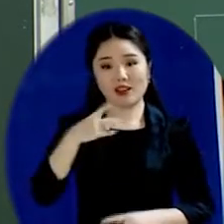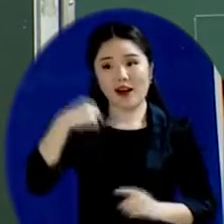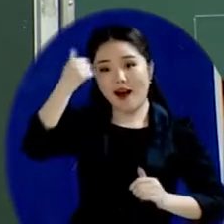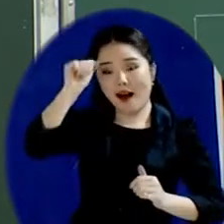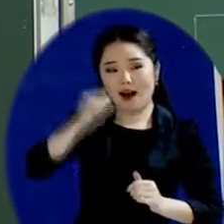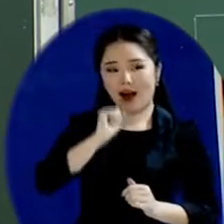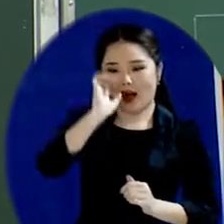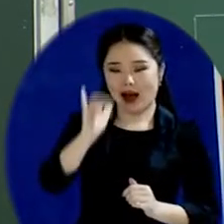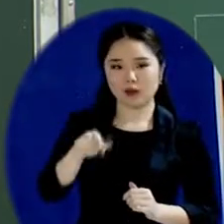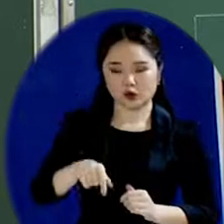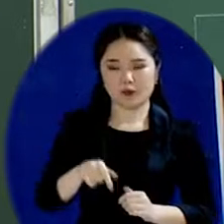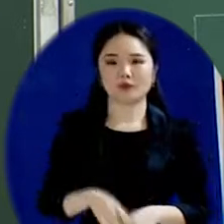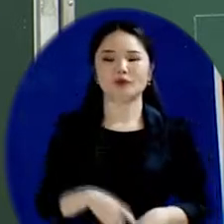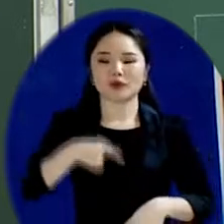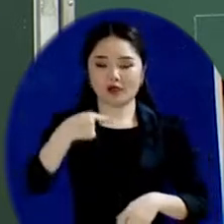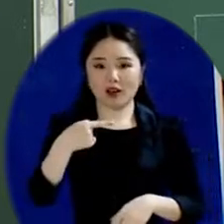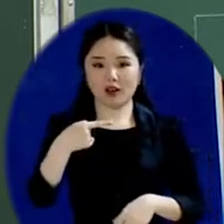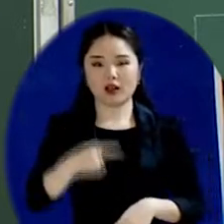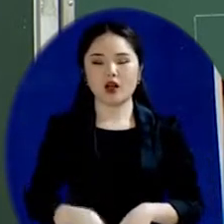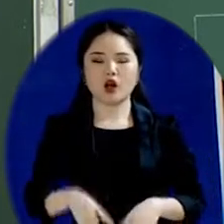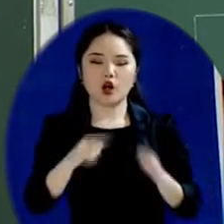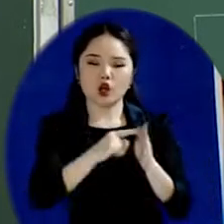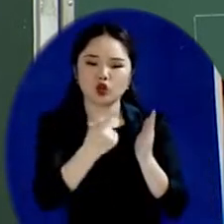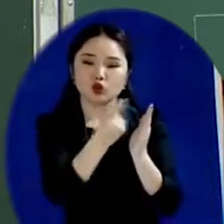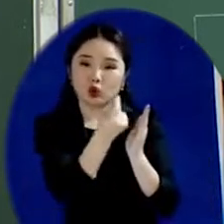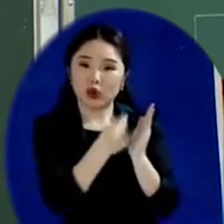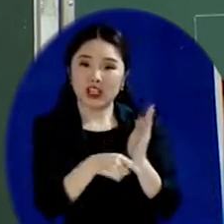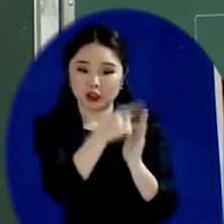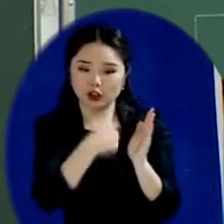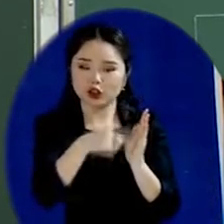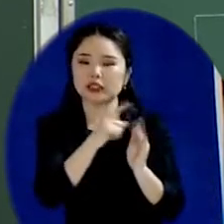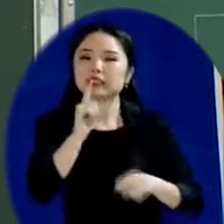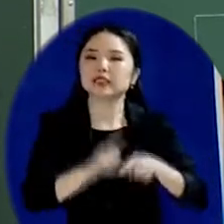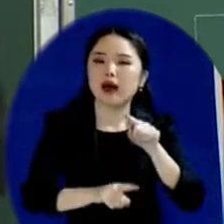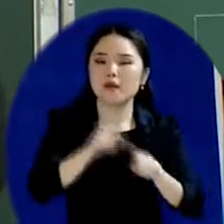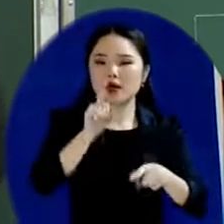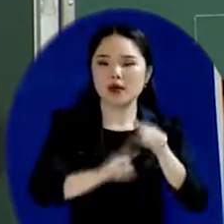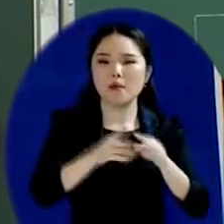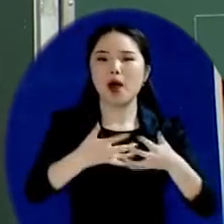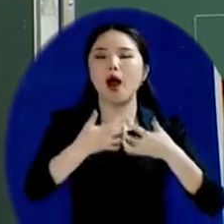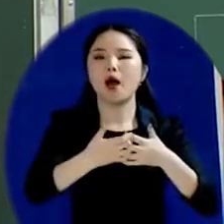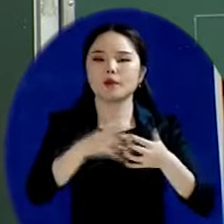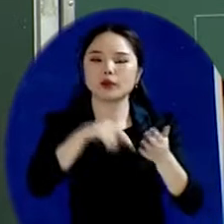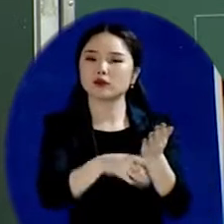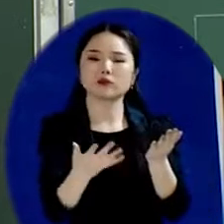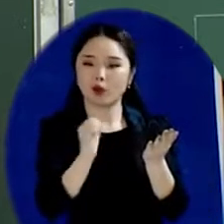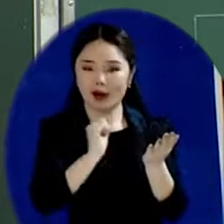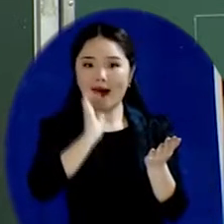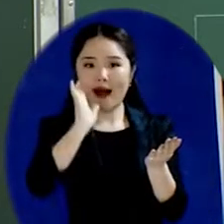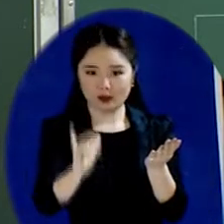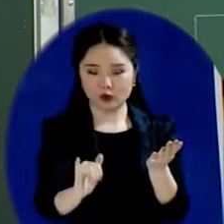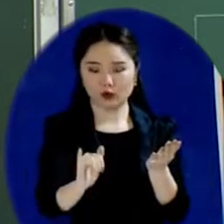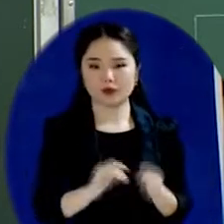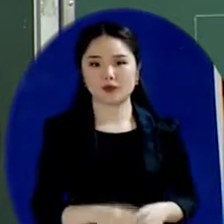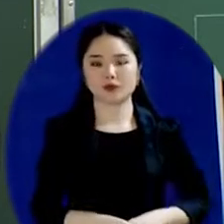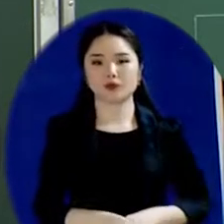нь вэ? Эхлээд дүүдээ зурагт ямар ямар амьтад байна вэ гэсэн асуултыг